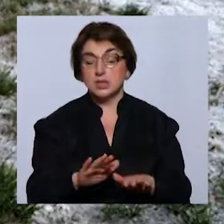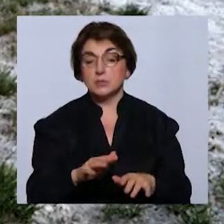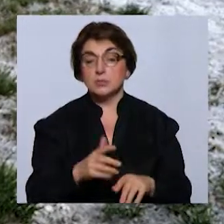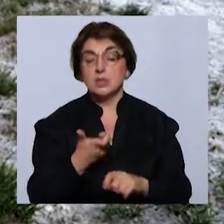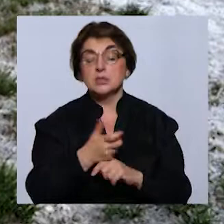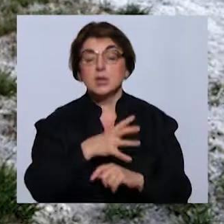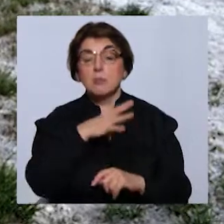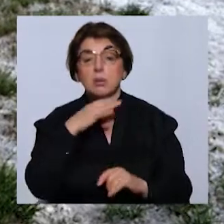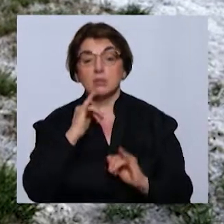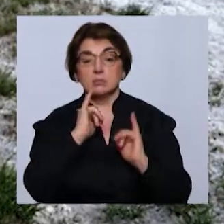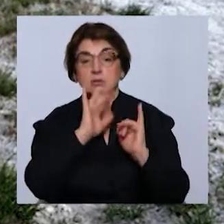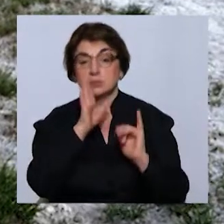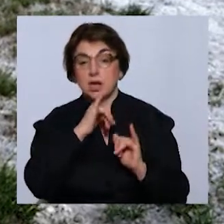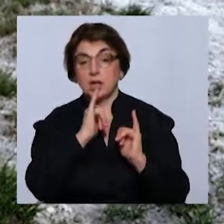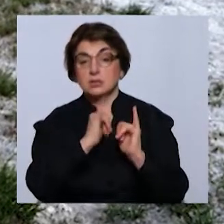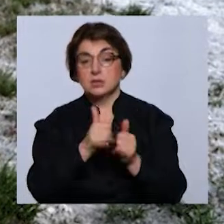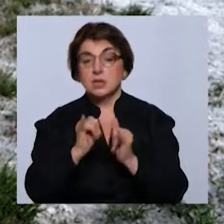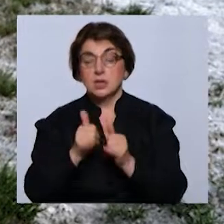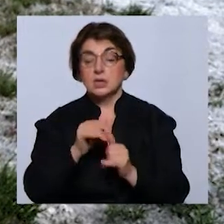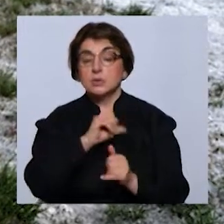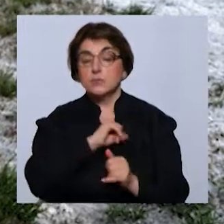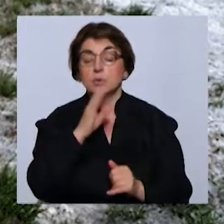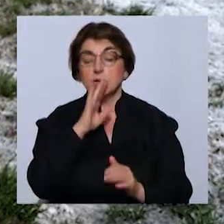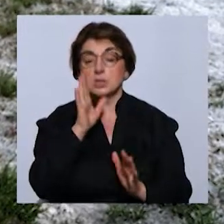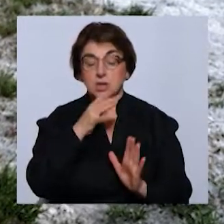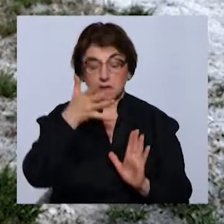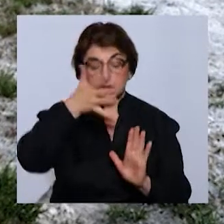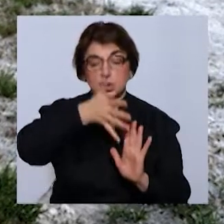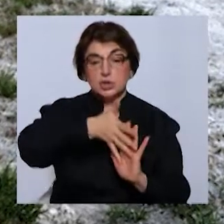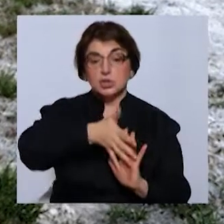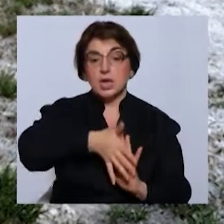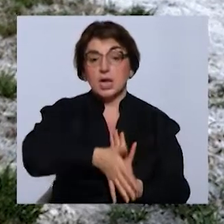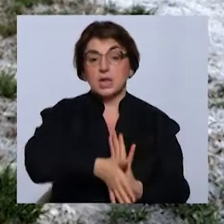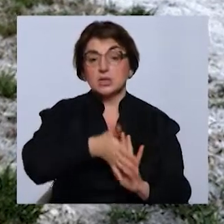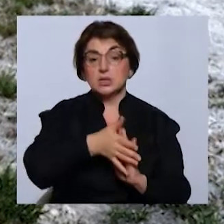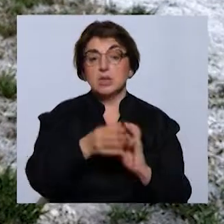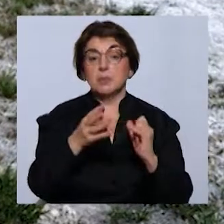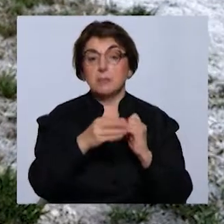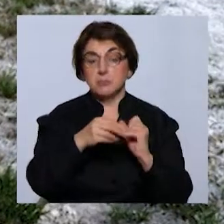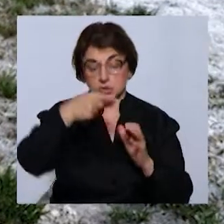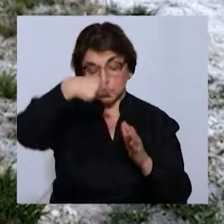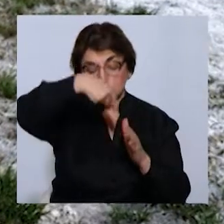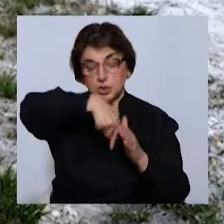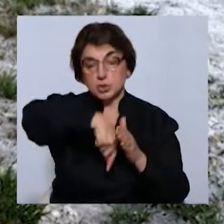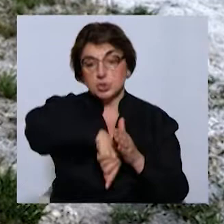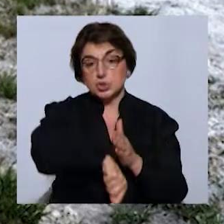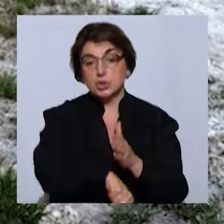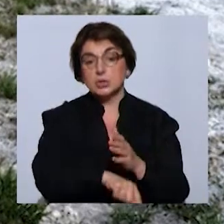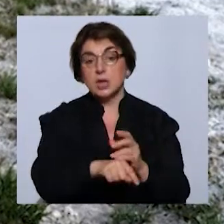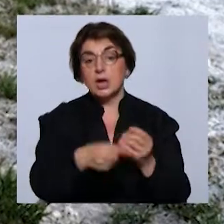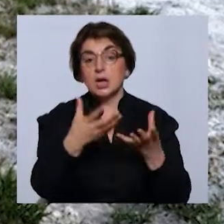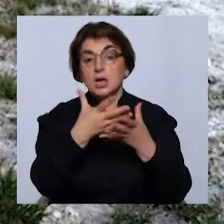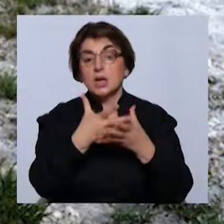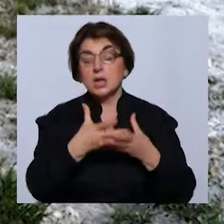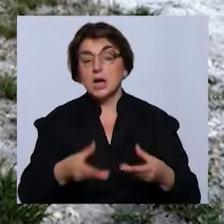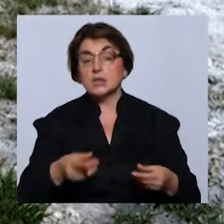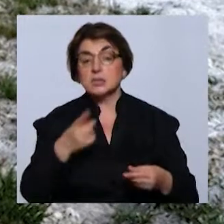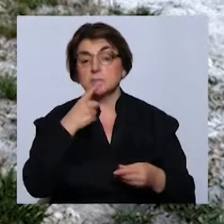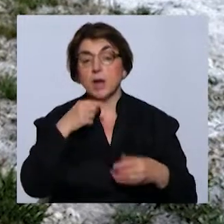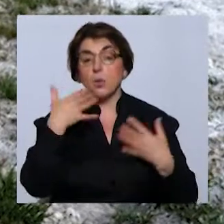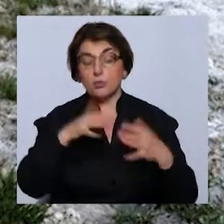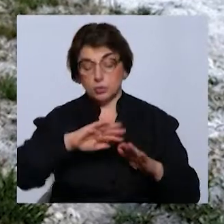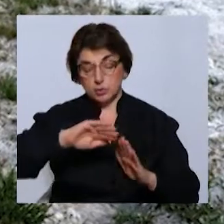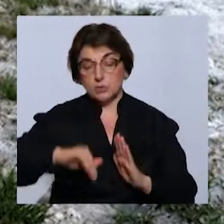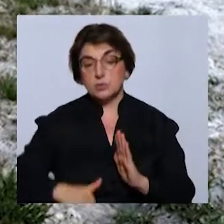უხვად რწყავენ ხოლმე ამ ნიადაგებს ეს წყალი ჩაედინება დაუშვათ ნიადაგის ღრმა ფენებში გახსნის მარილებს და როდესაც ზემოთ